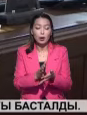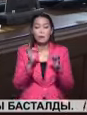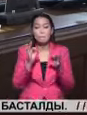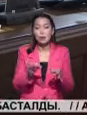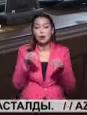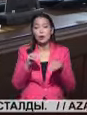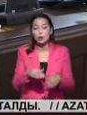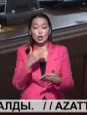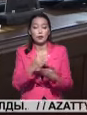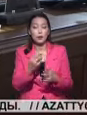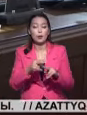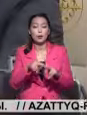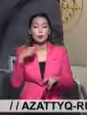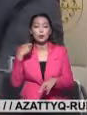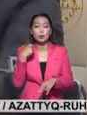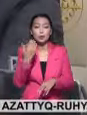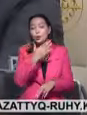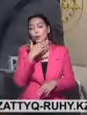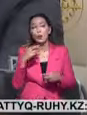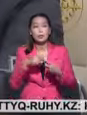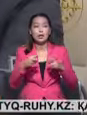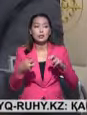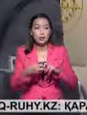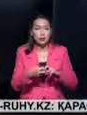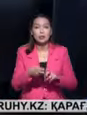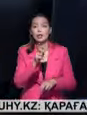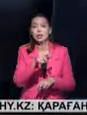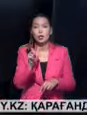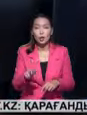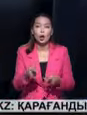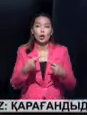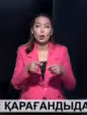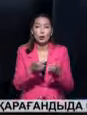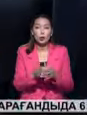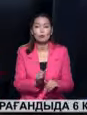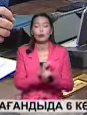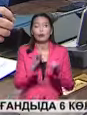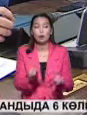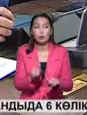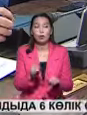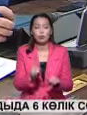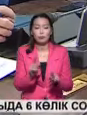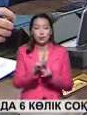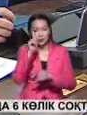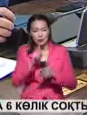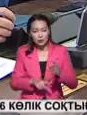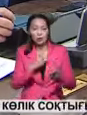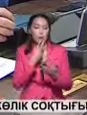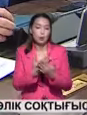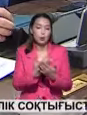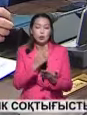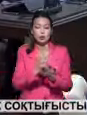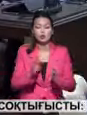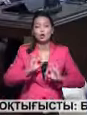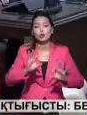арналды. Бұл президенттің көптеген мәселелерде депутаттық корпусқа арқа сүйеп, сенім артатынын көрсетеді.